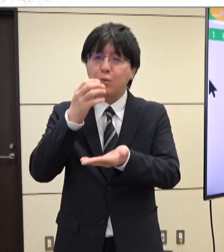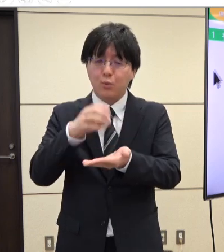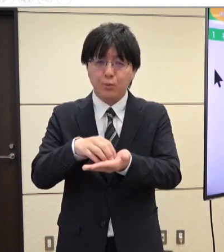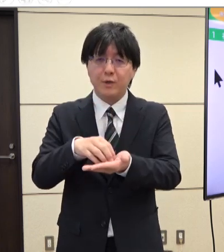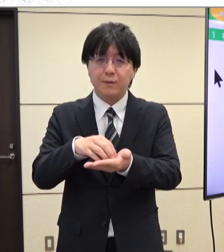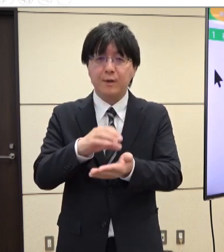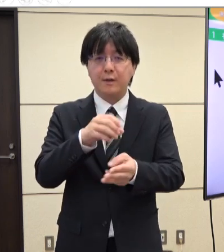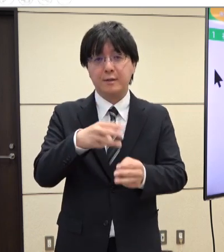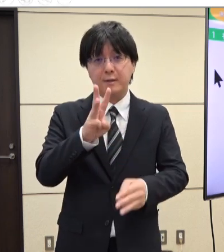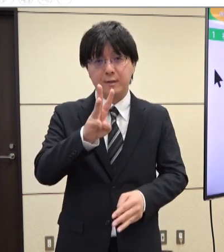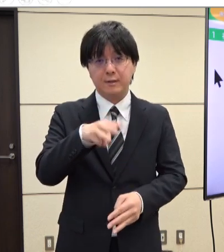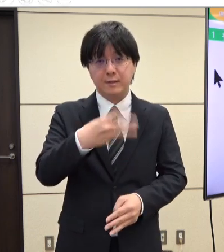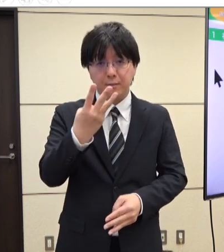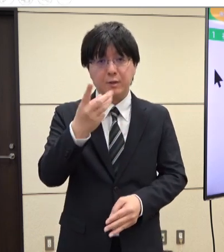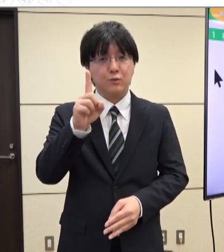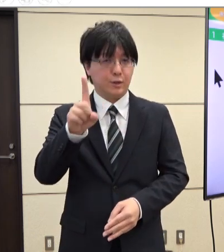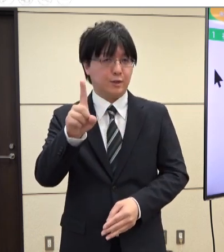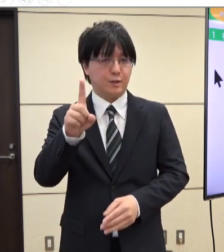301g で、